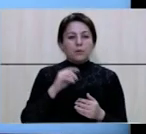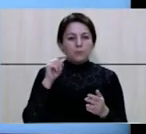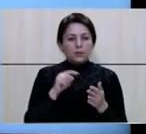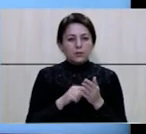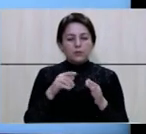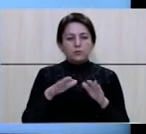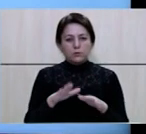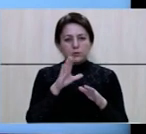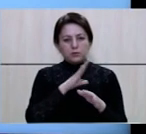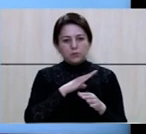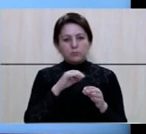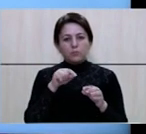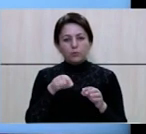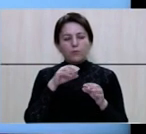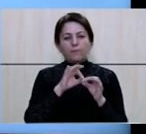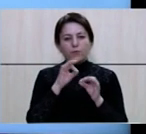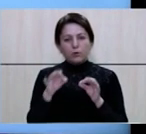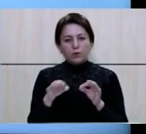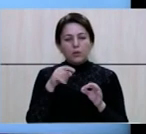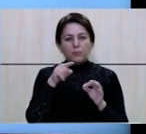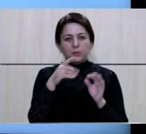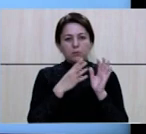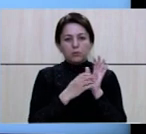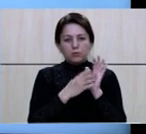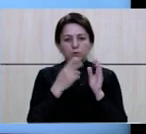Respublikamiz markazda joylashgan bu viloyat